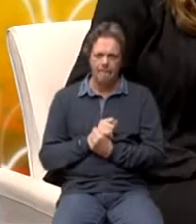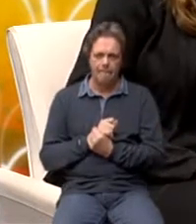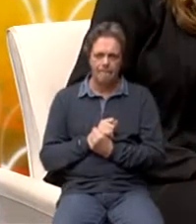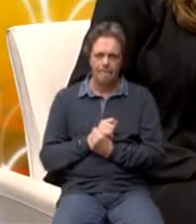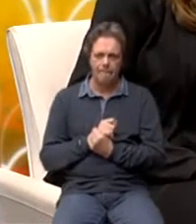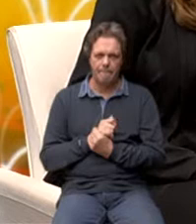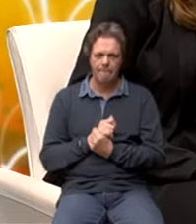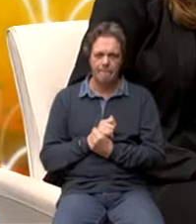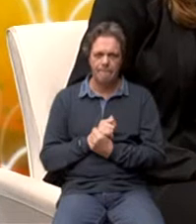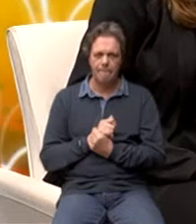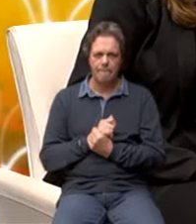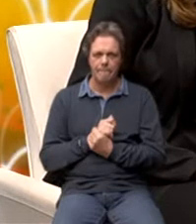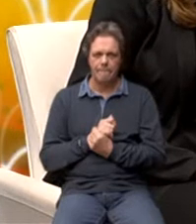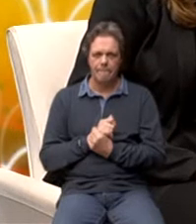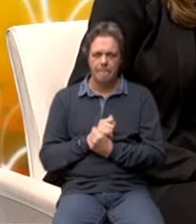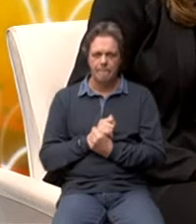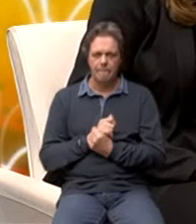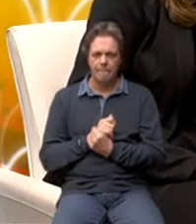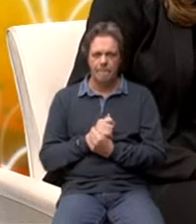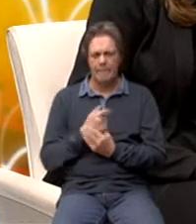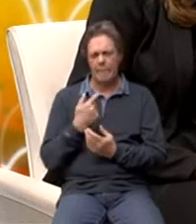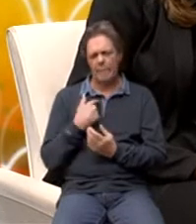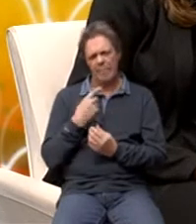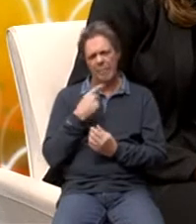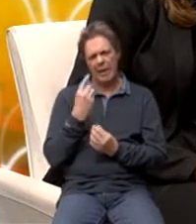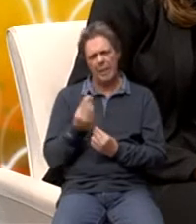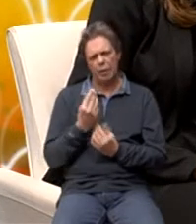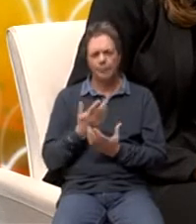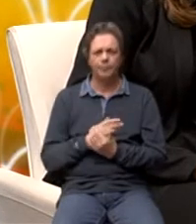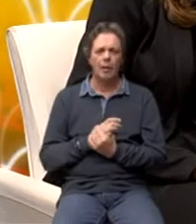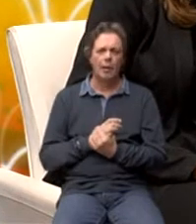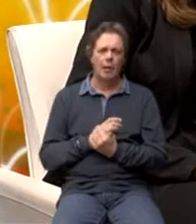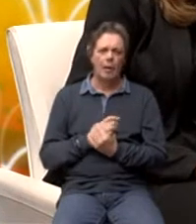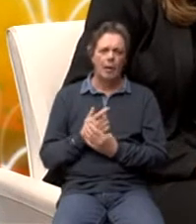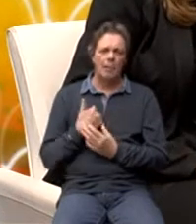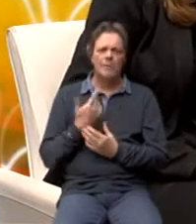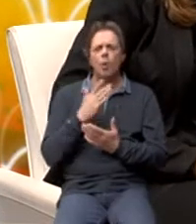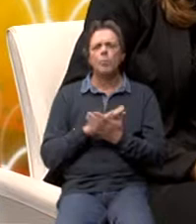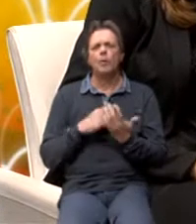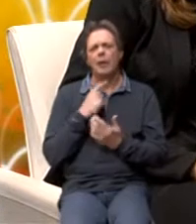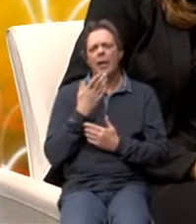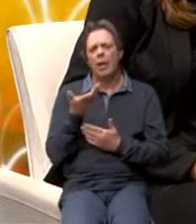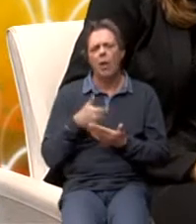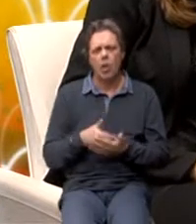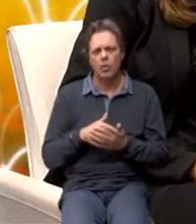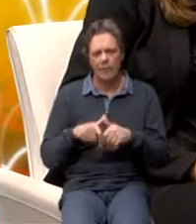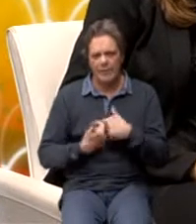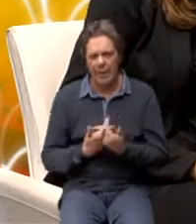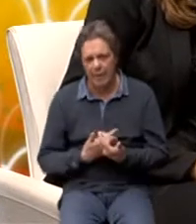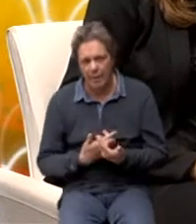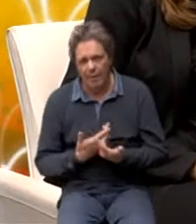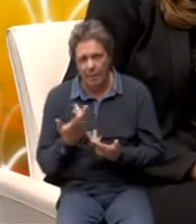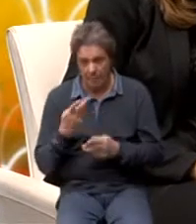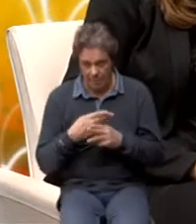smo uzeli intervju. Ja bih se samo osvrnula, ako mogu. Nismo od samog početka rekli ono osnovne stvari. Znači, da